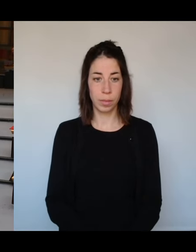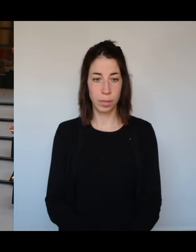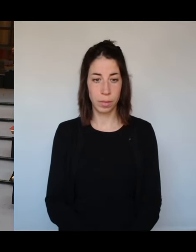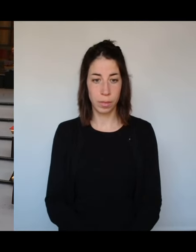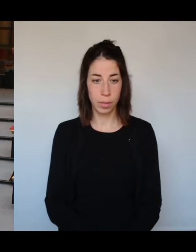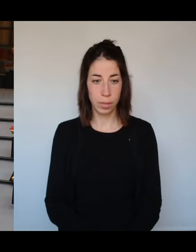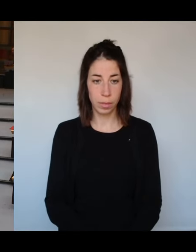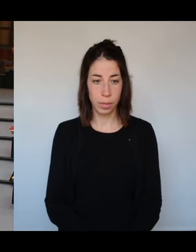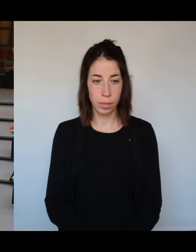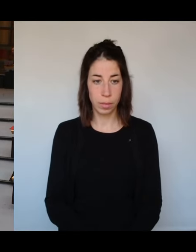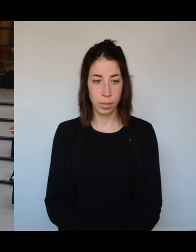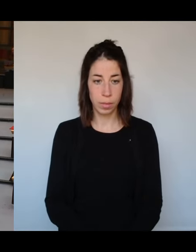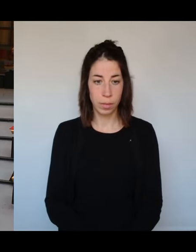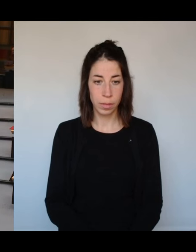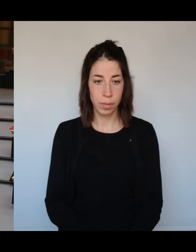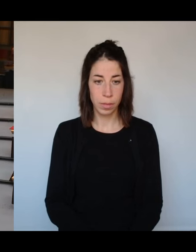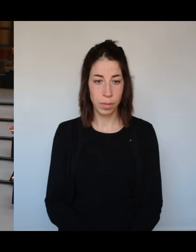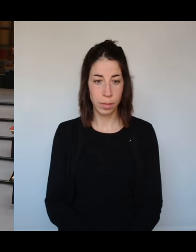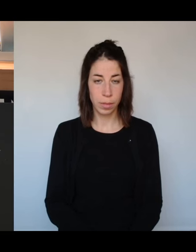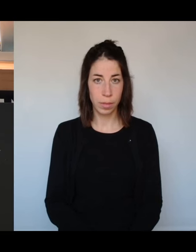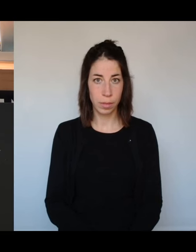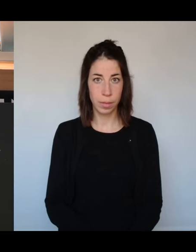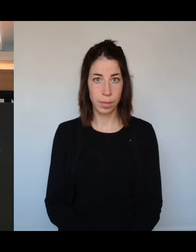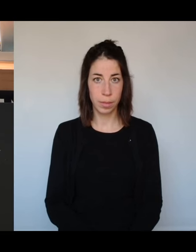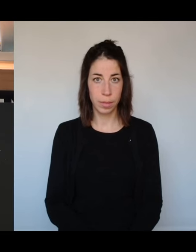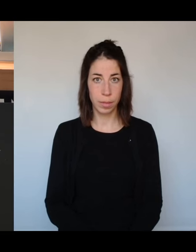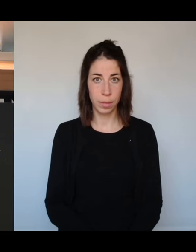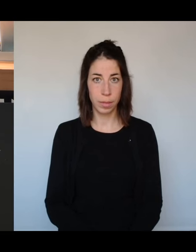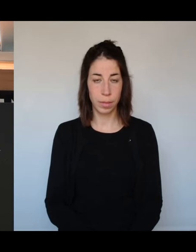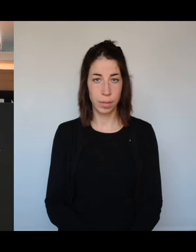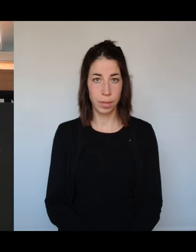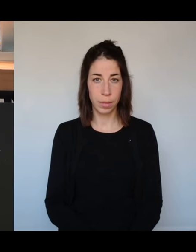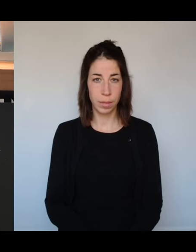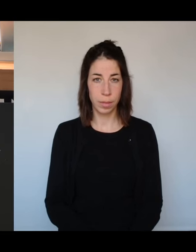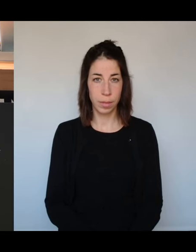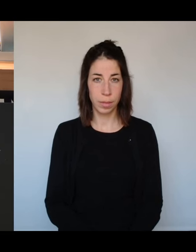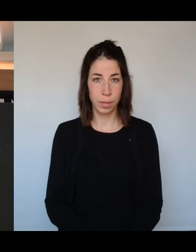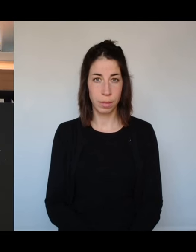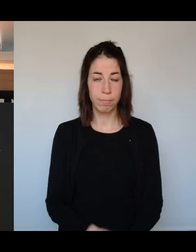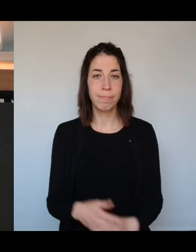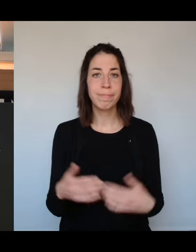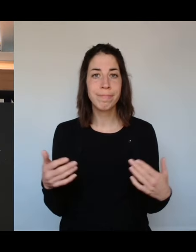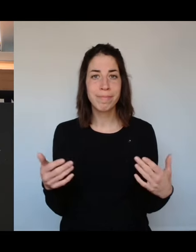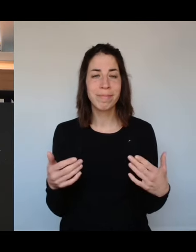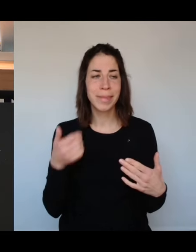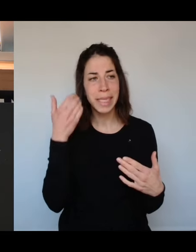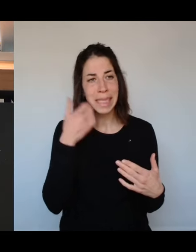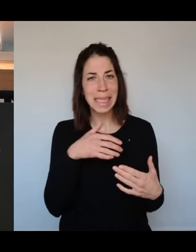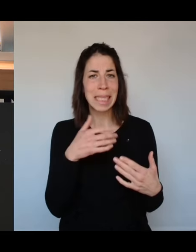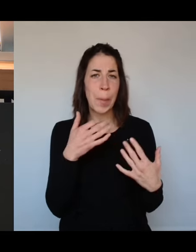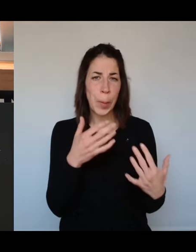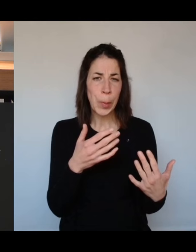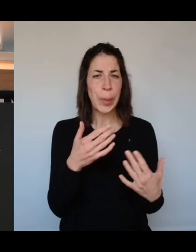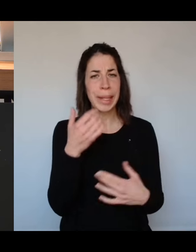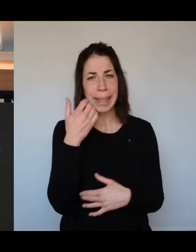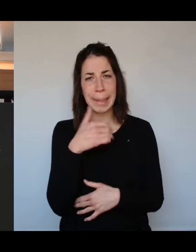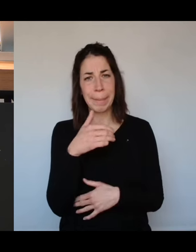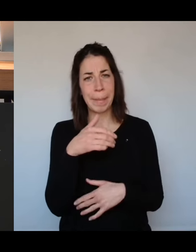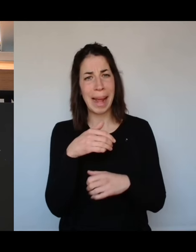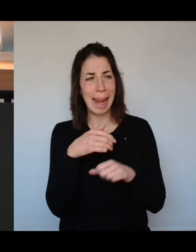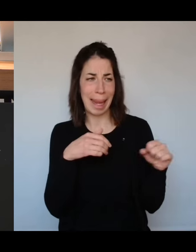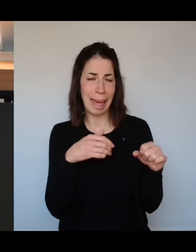Sehr geehrte Kolleginnen und Kollegen von Grünen und Linken, seien Sie versichert, dass ich Ihnen Respekt und